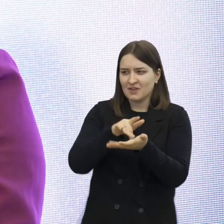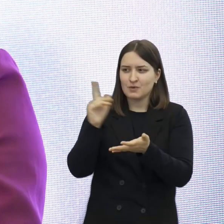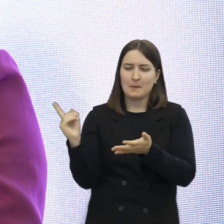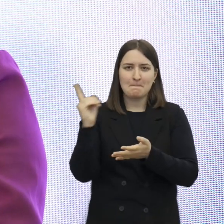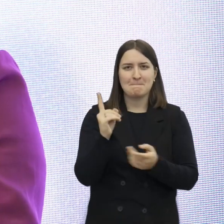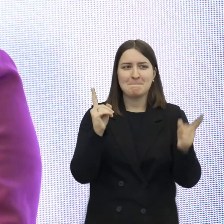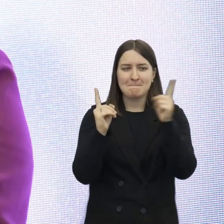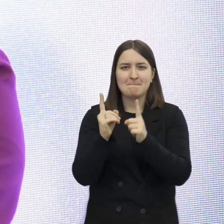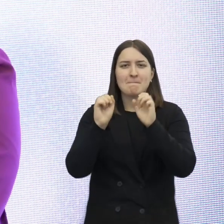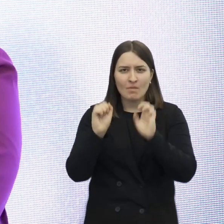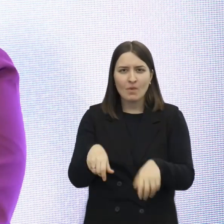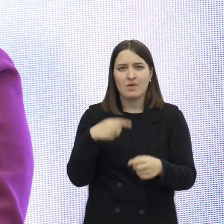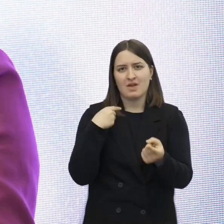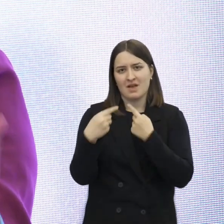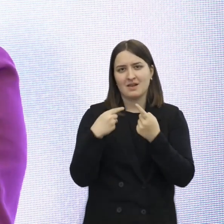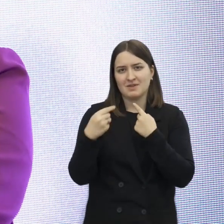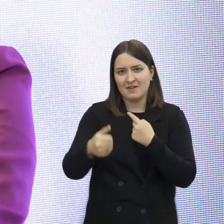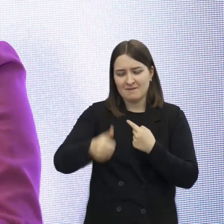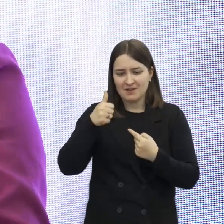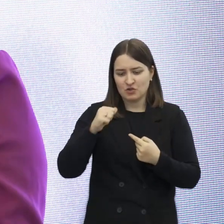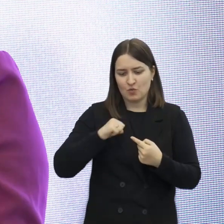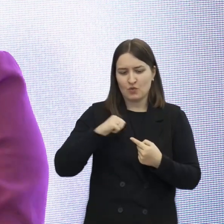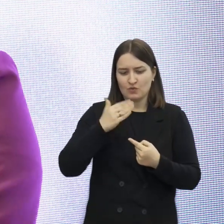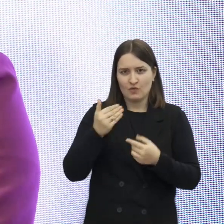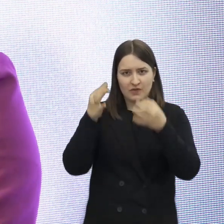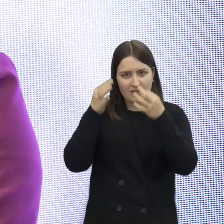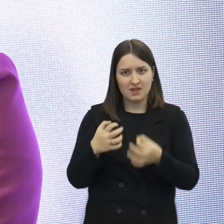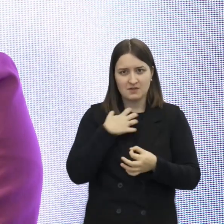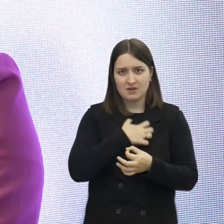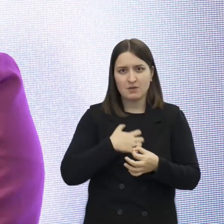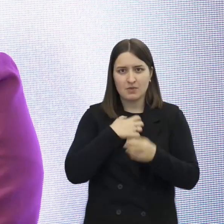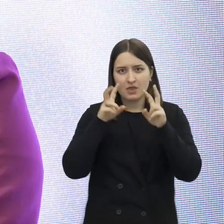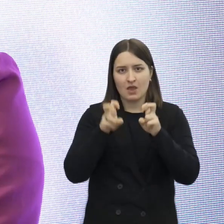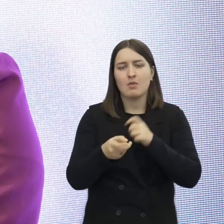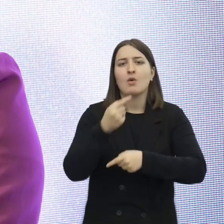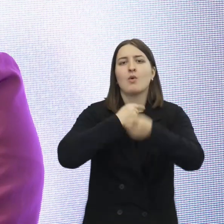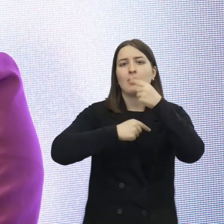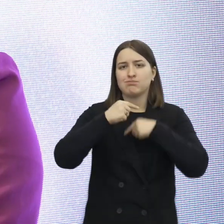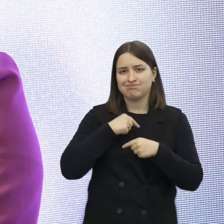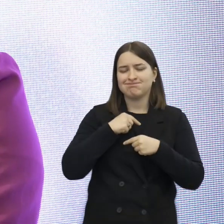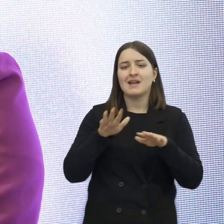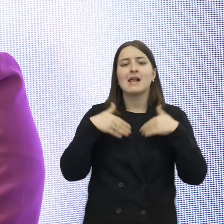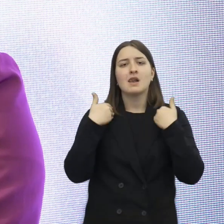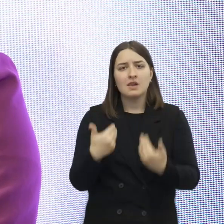kad grįžtume į žmogaus teisų naratyvą. Tai aš labai linkiu